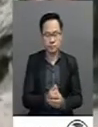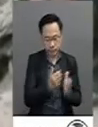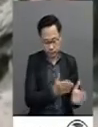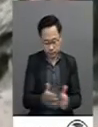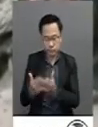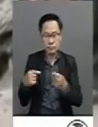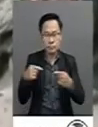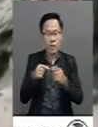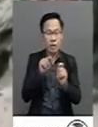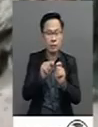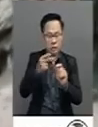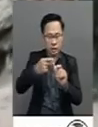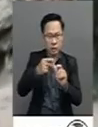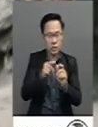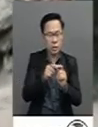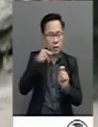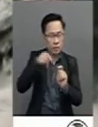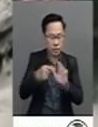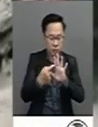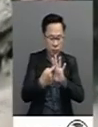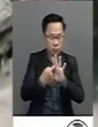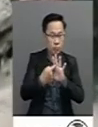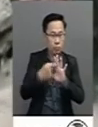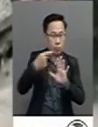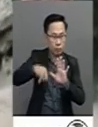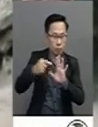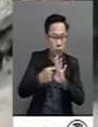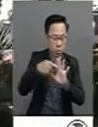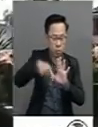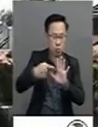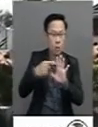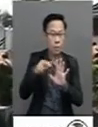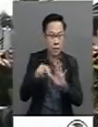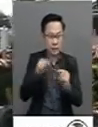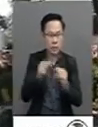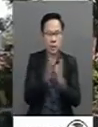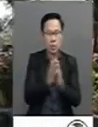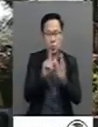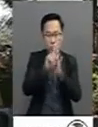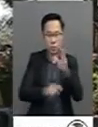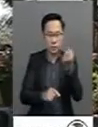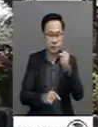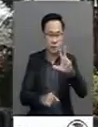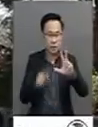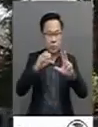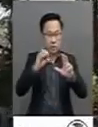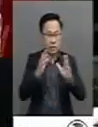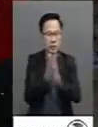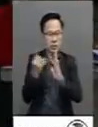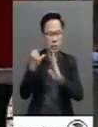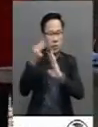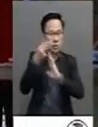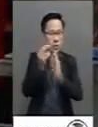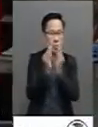ที่ภูพานอุณหภูมิลดเหลือ13องศาแล้วค่ะที่นี่นักท่องเที่ยวก็คึกคักเช่นเดียวกันนะคะที่จังหวัดหนองบัวลำพู